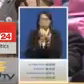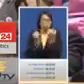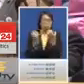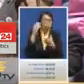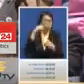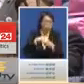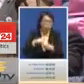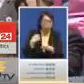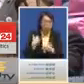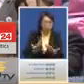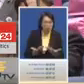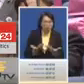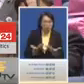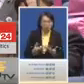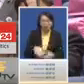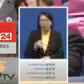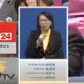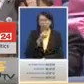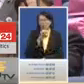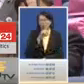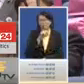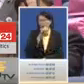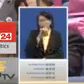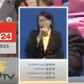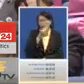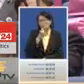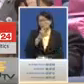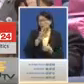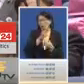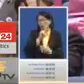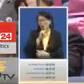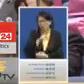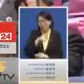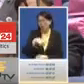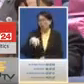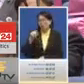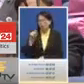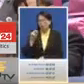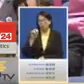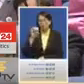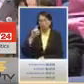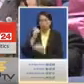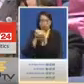ติรัฐนิติธรรมนะครับท่านประธานครับวันที่